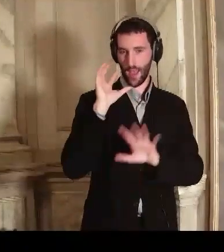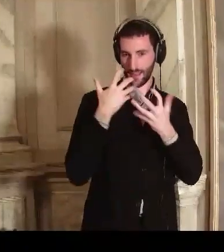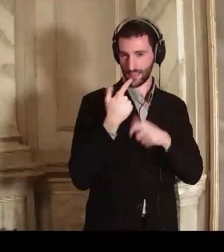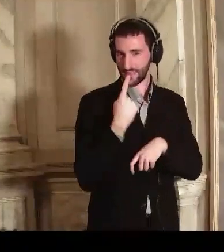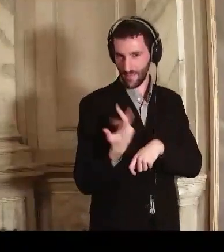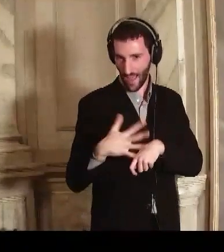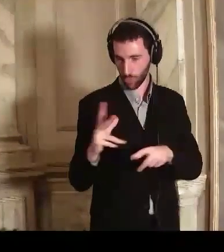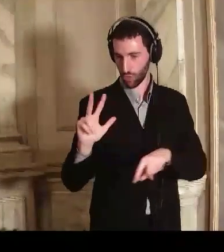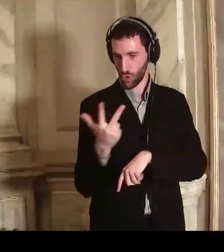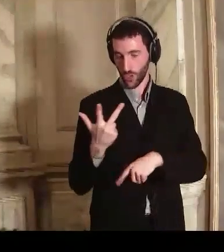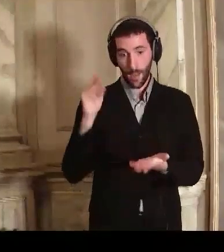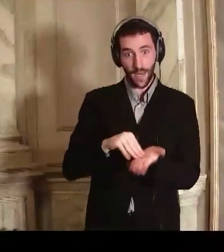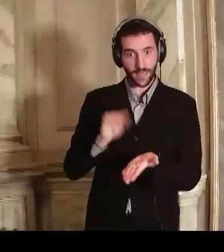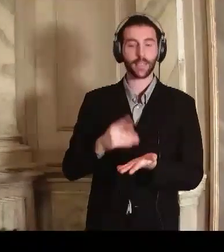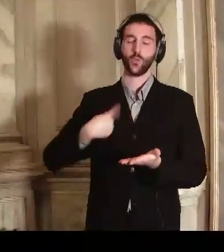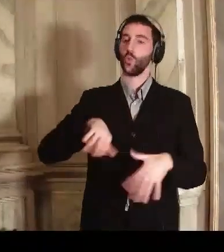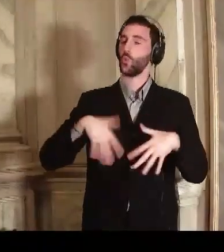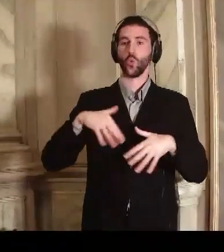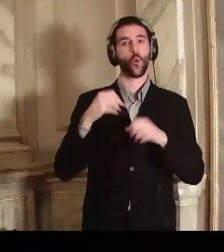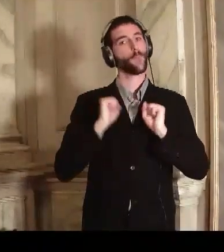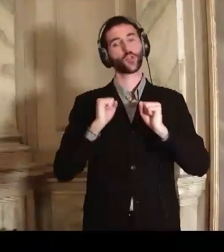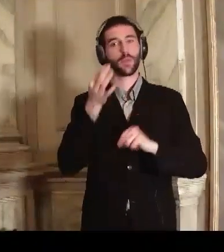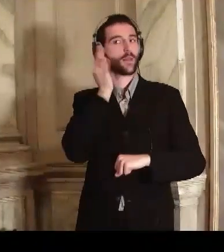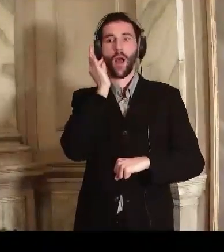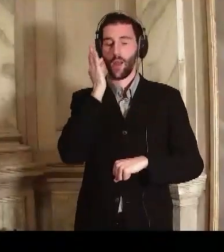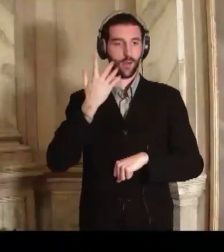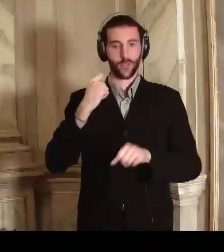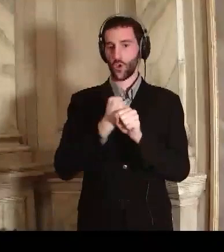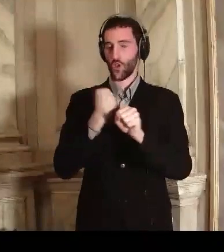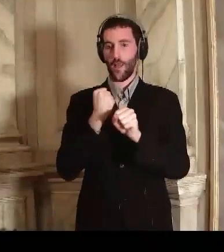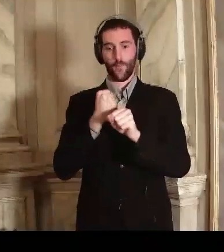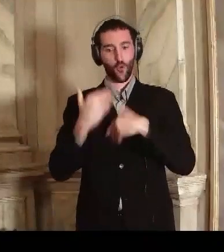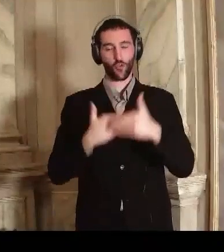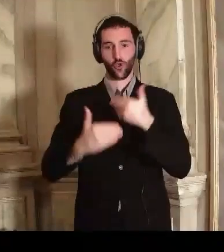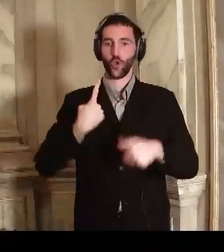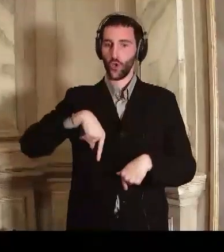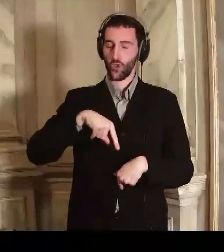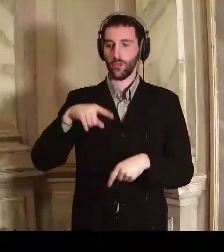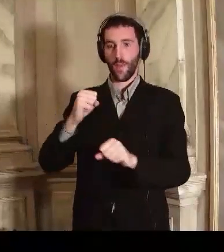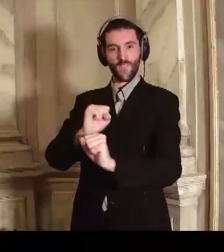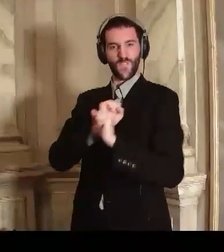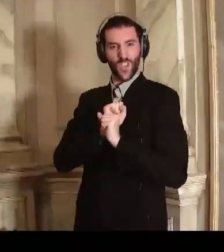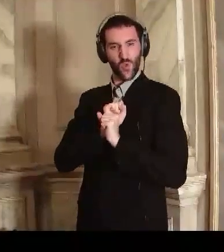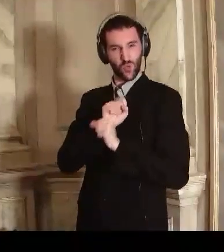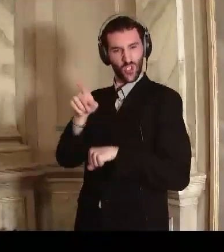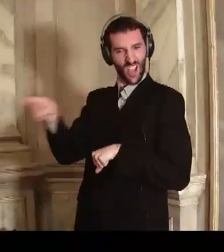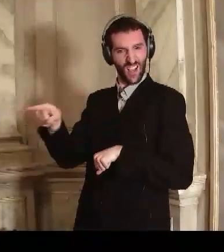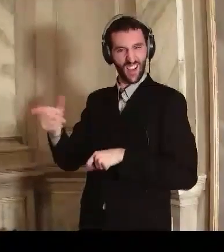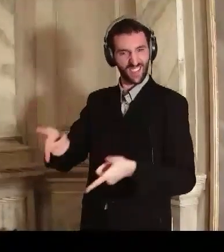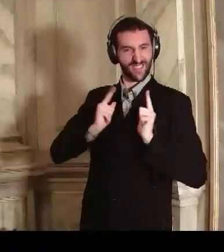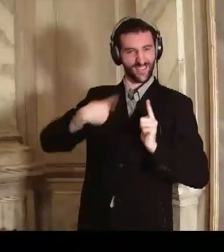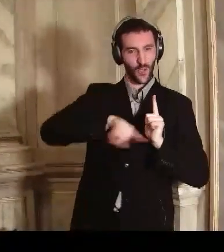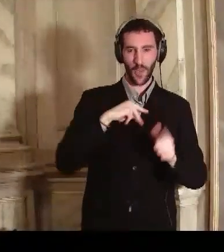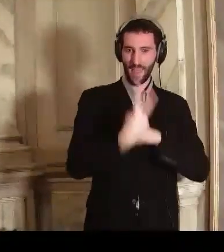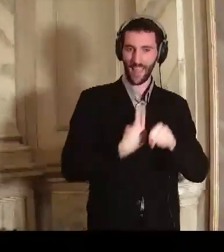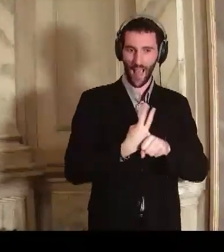è una testimonianza straordinaria della qualità del lavoro che stiamo svolgendo e della fiducia che gli artisti ripongono nel lavoro di Biennale College,